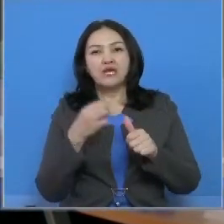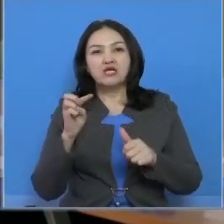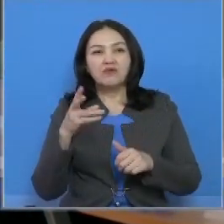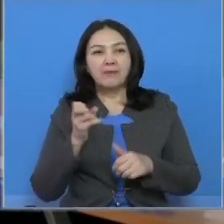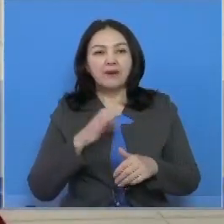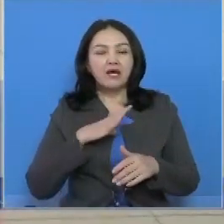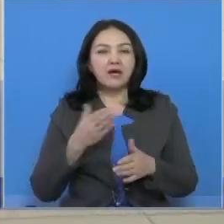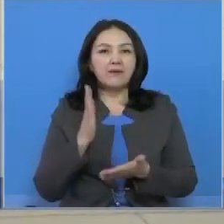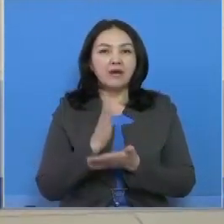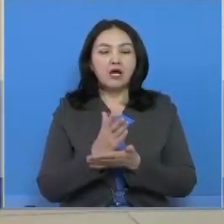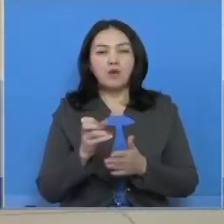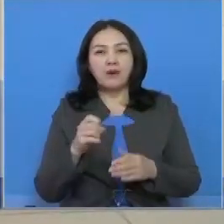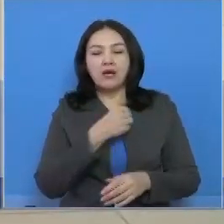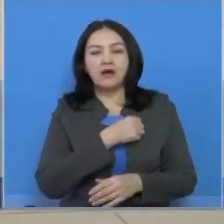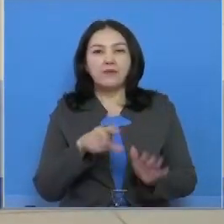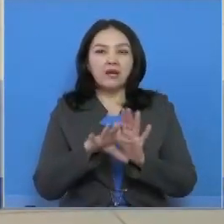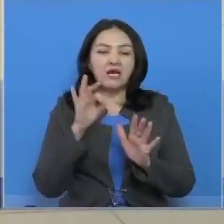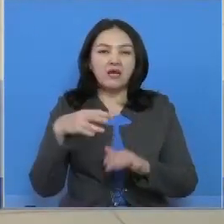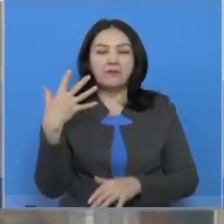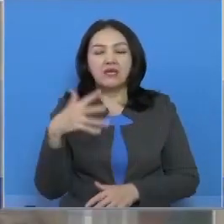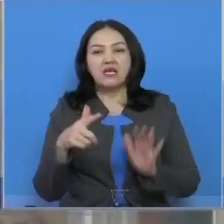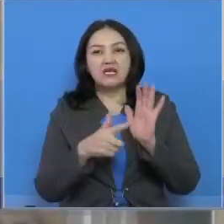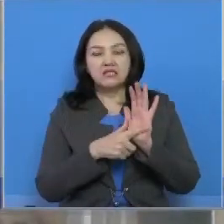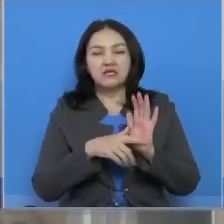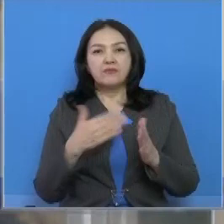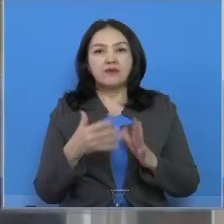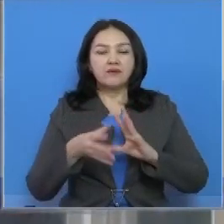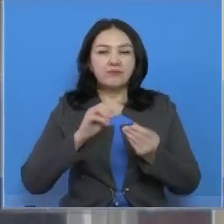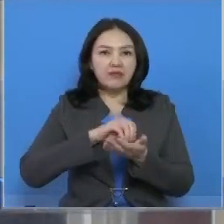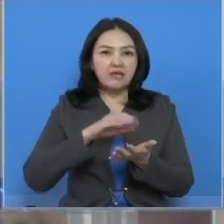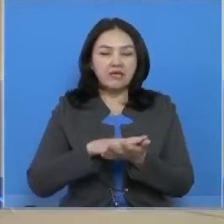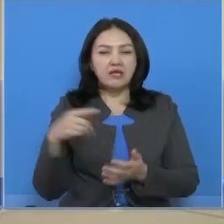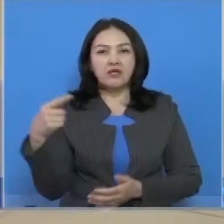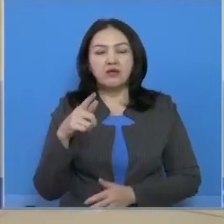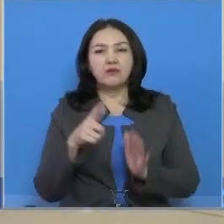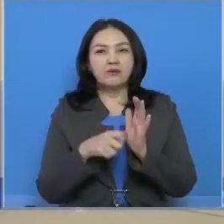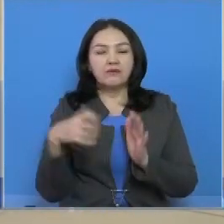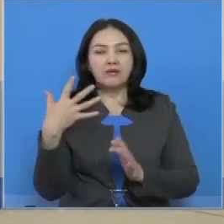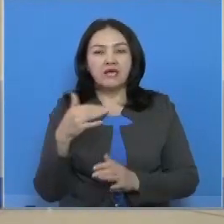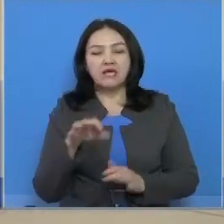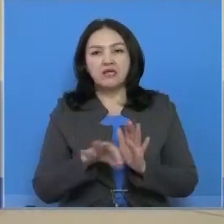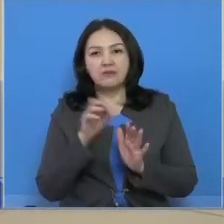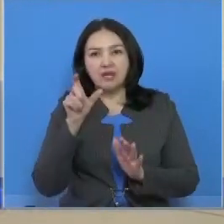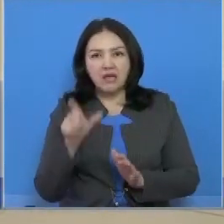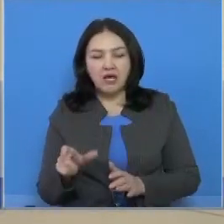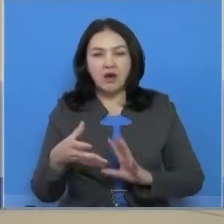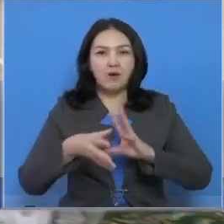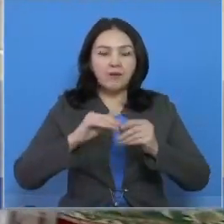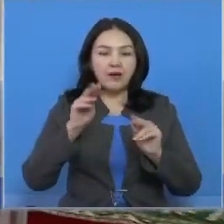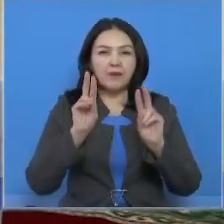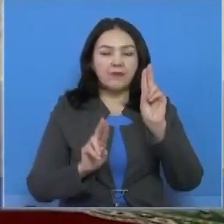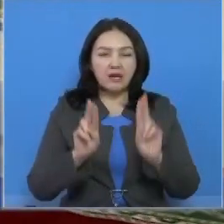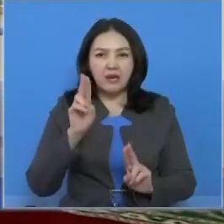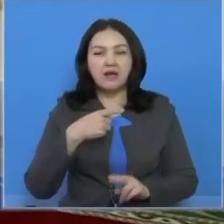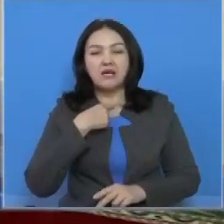ахмета байтурсынова расположен избирательный участок номер 57 Всего там зарегистрировано 1750 Избирателей по общим правилам